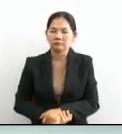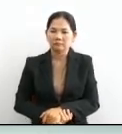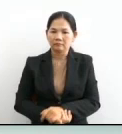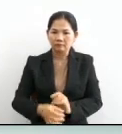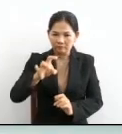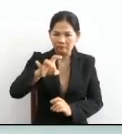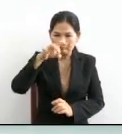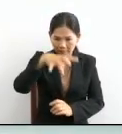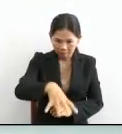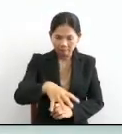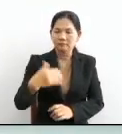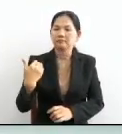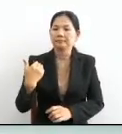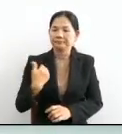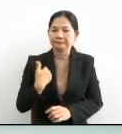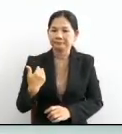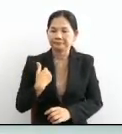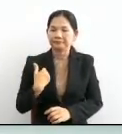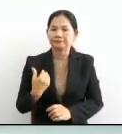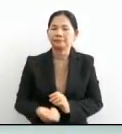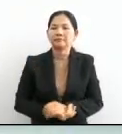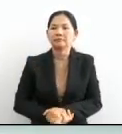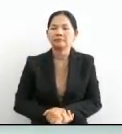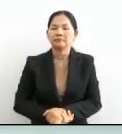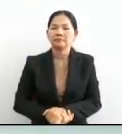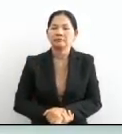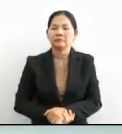កំពុងមាន